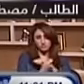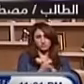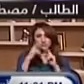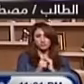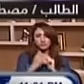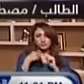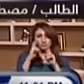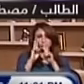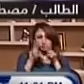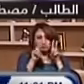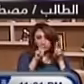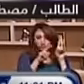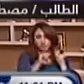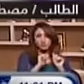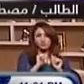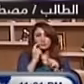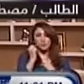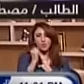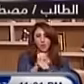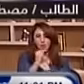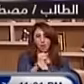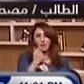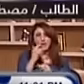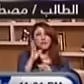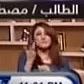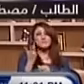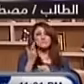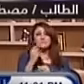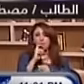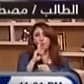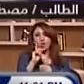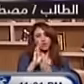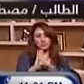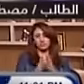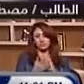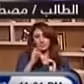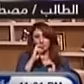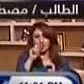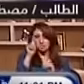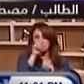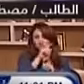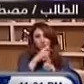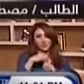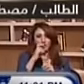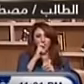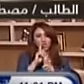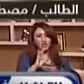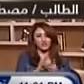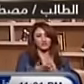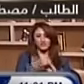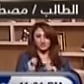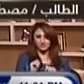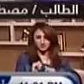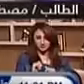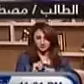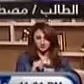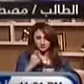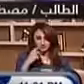مش عشان شخصهم، معترض على طريقه عملهم او ما عدم الجزم. لا بلاش زي مين. طيب حضرتك عارف انا قلت لك قبل الحق.